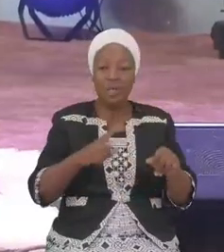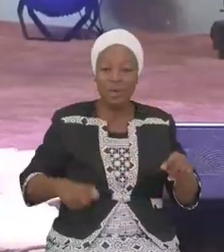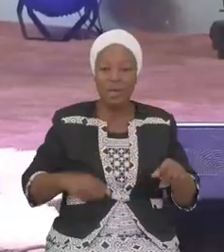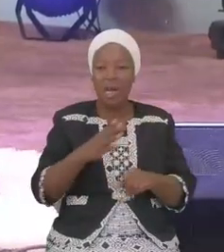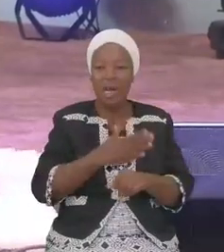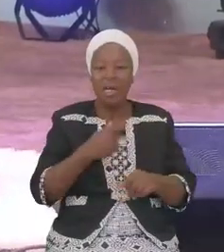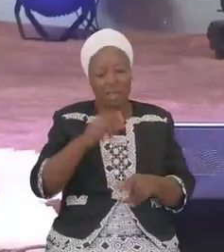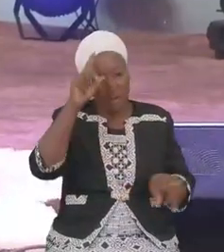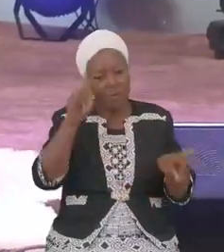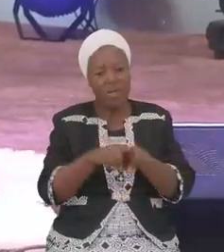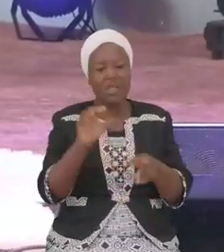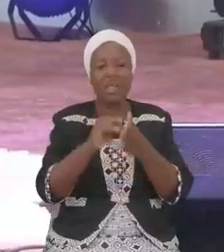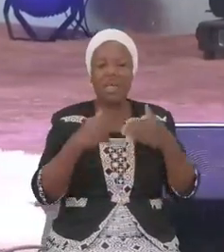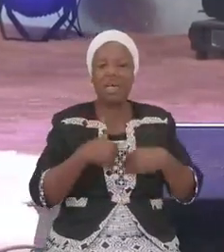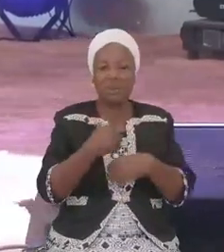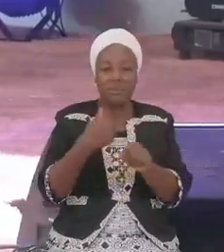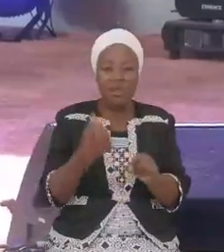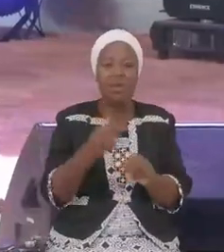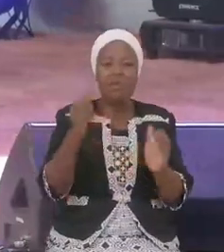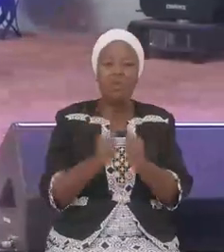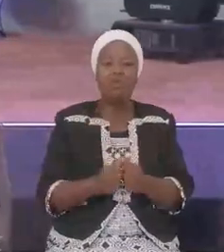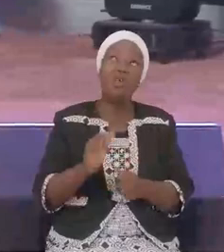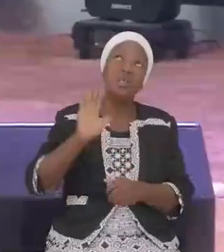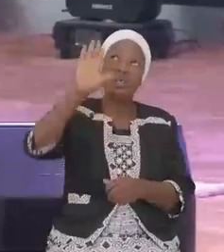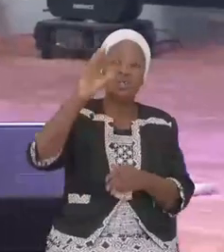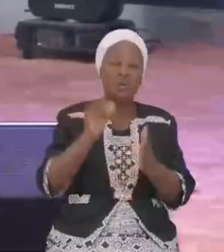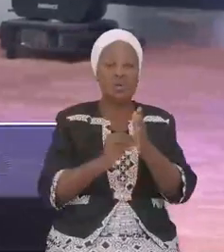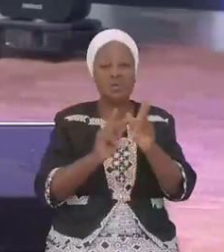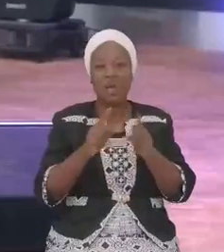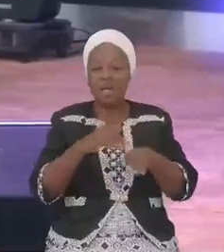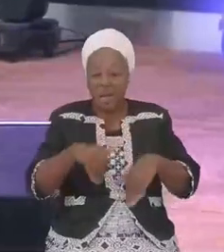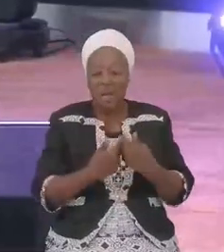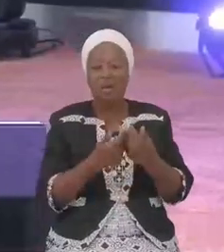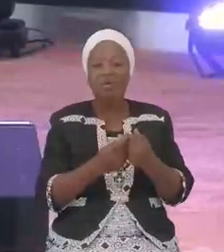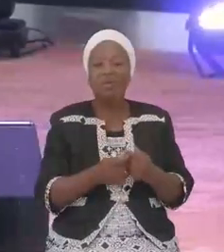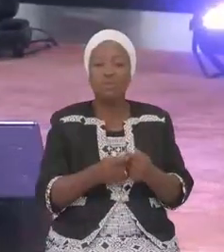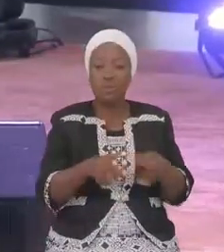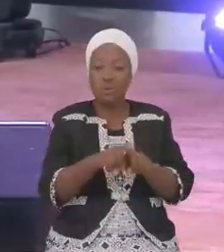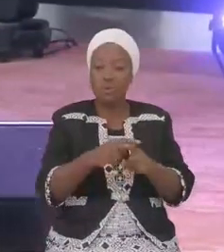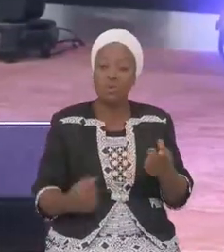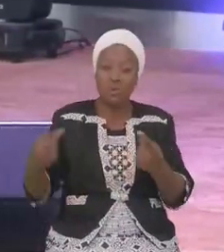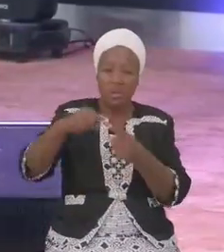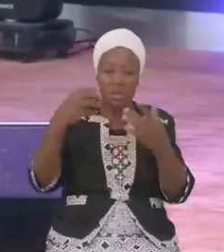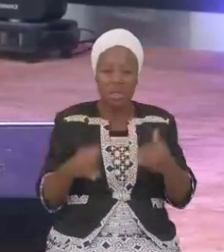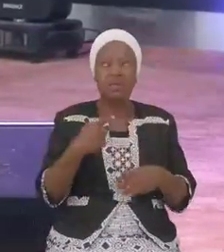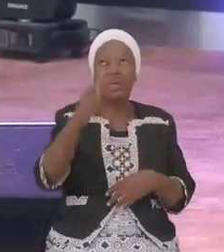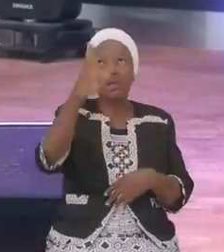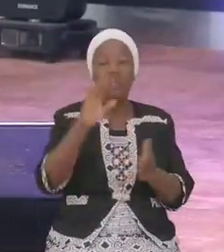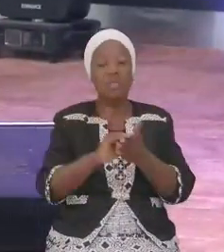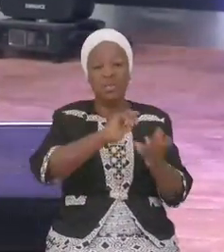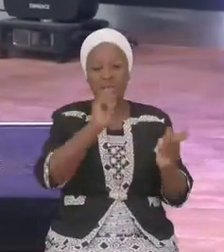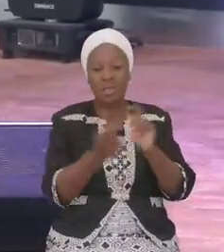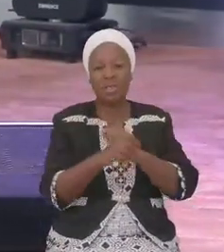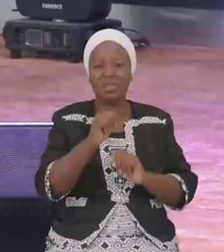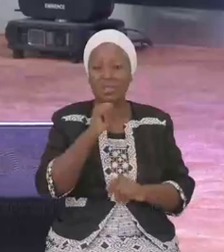et l'alliance qu'il a faite avec son peuple et comment jusqu'à ce jour, le Dieu qui ne change